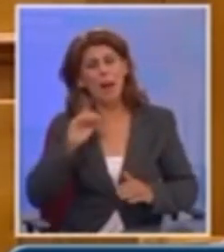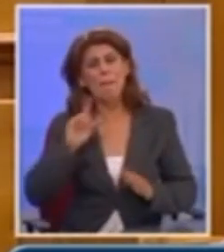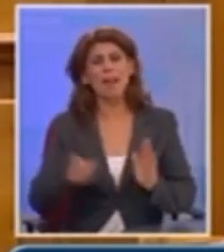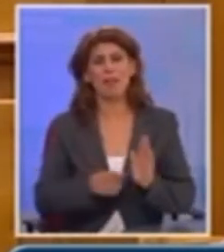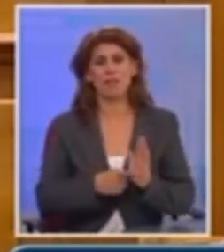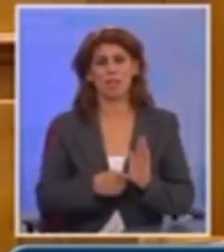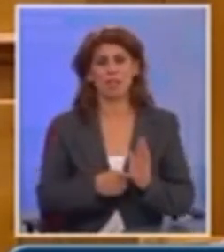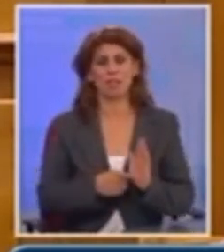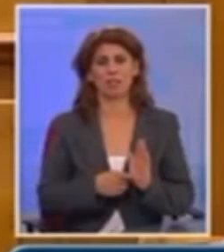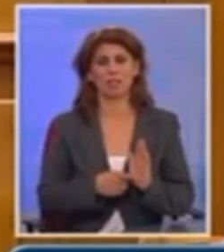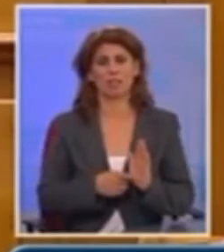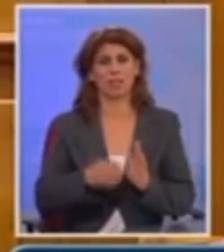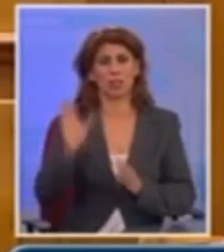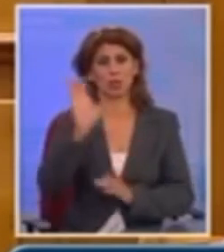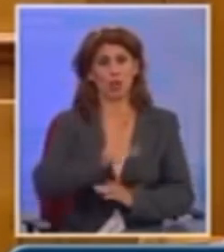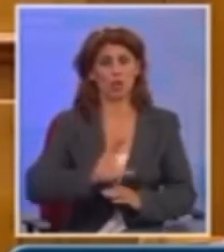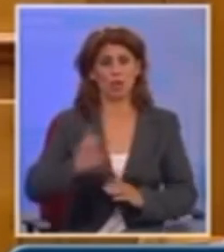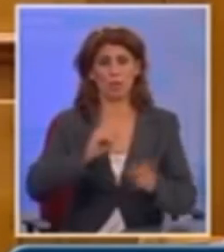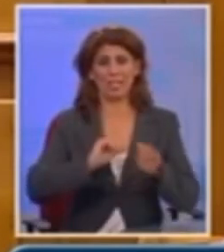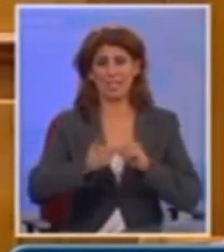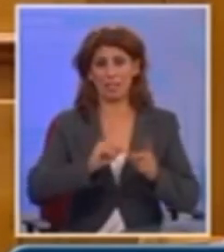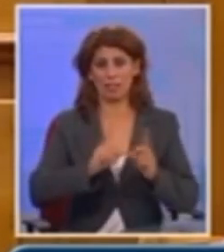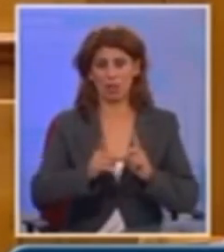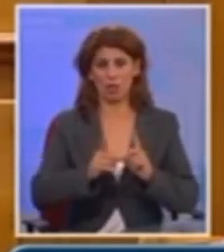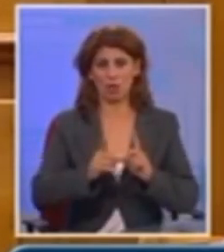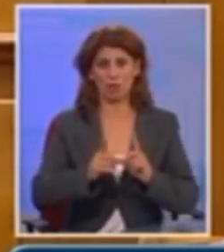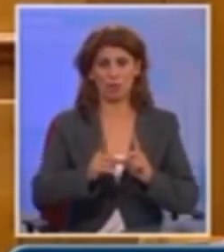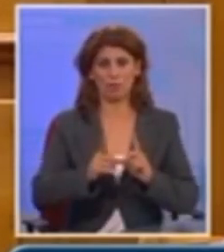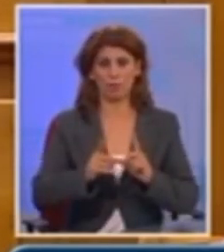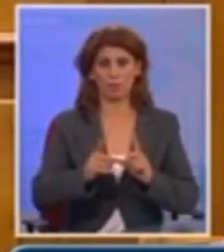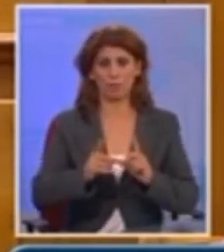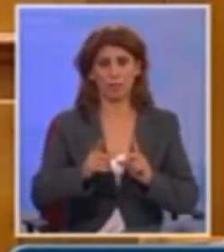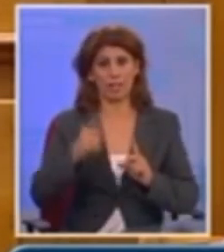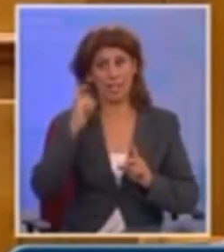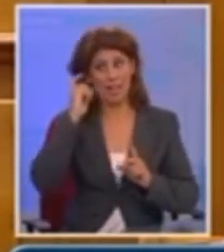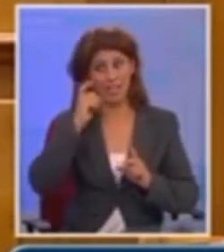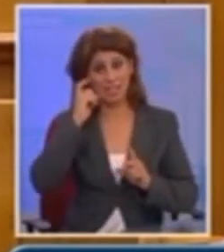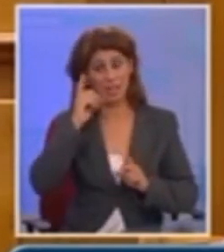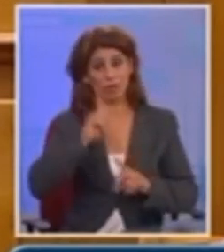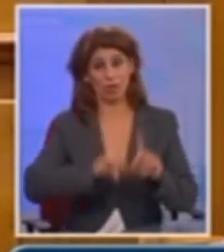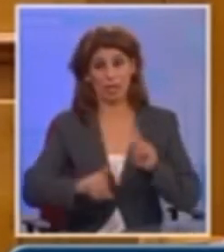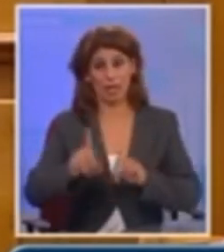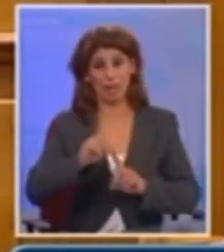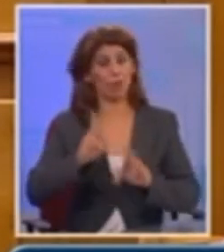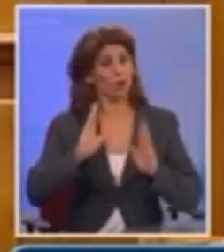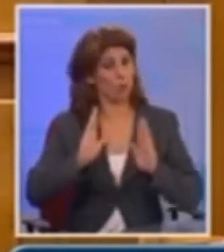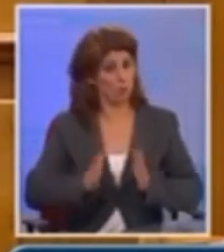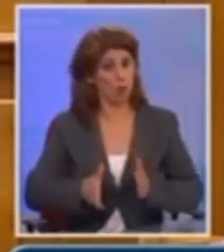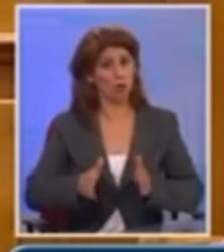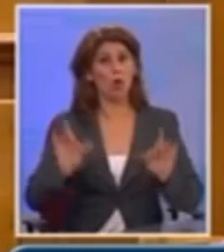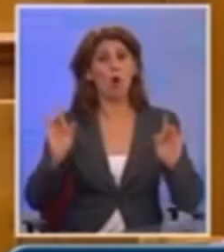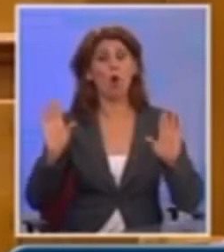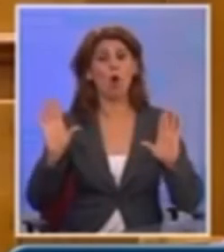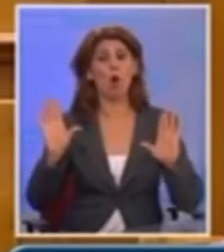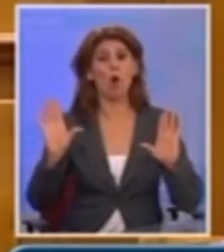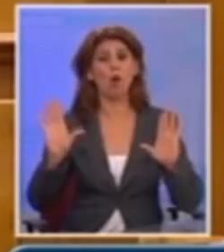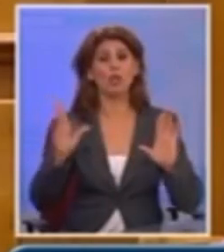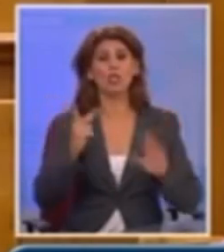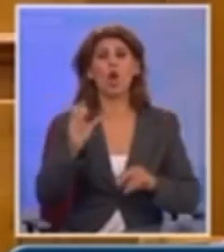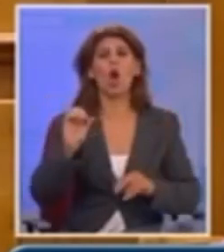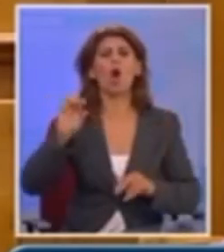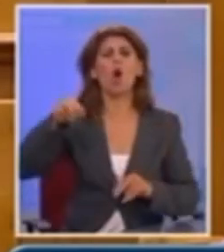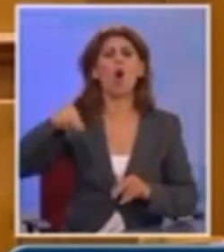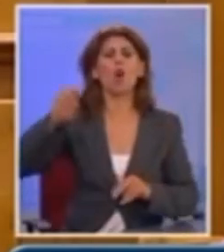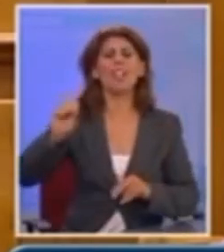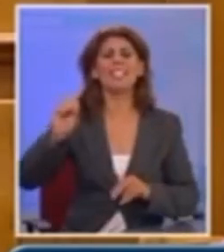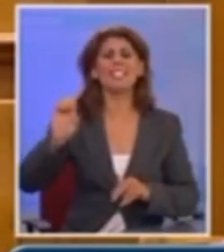παραβίαση των ευρωπαϊκών συνθήκων να διανοούνται κάποιοι ότι μπορούν χωρίς κονσένσους